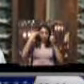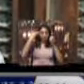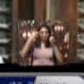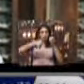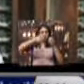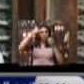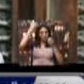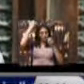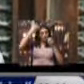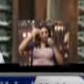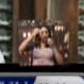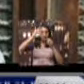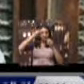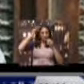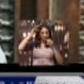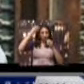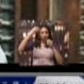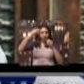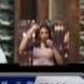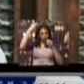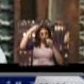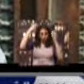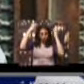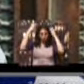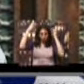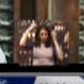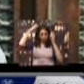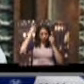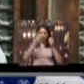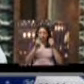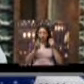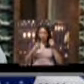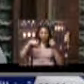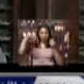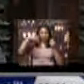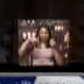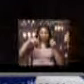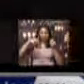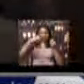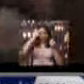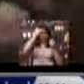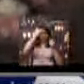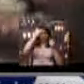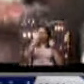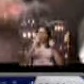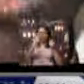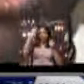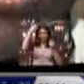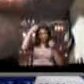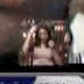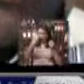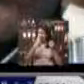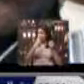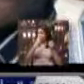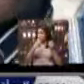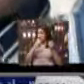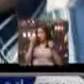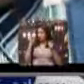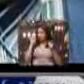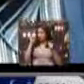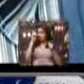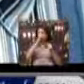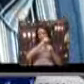فطبعا الثلاث قرح دول اربع قرح كفونا حوالي كل قرح تكلف حوالي 2000 جنيه طبعا محمد ده عنده